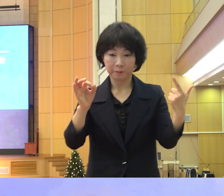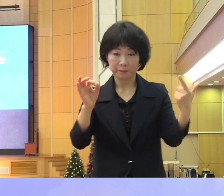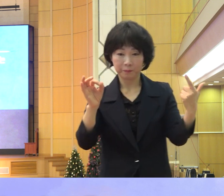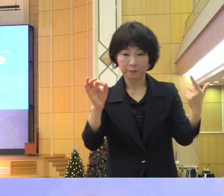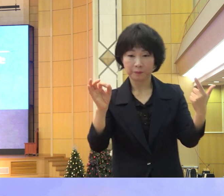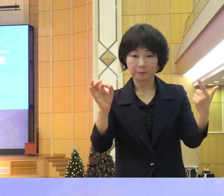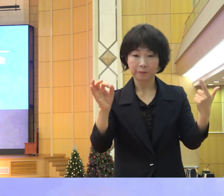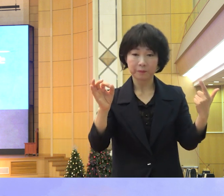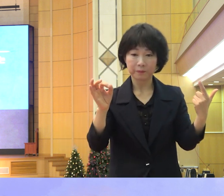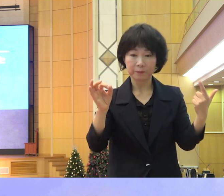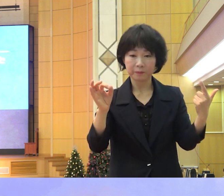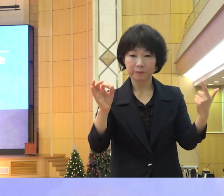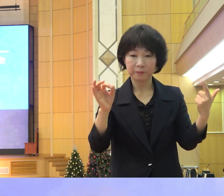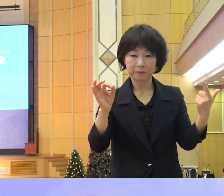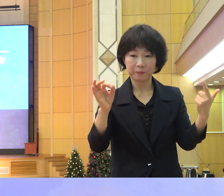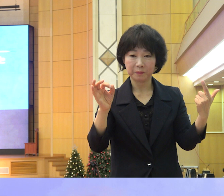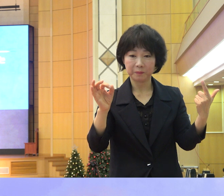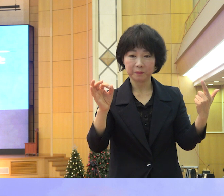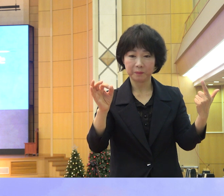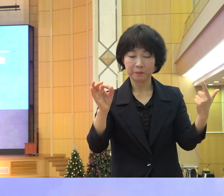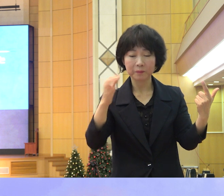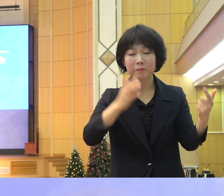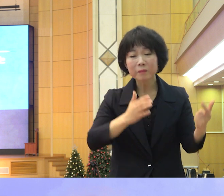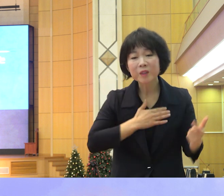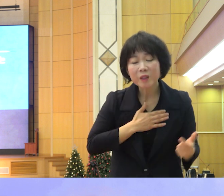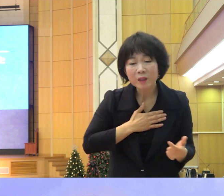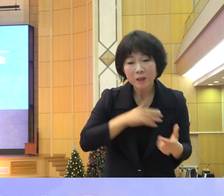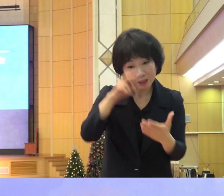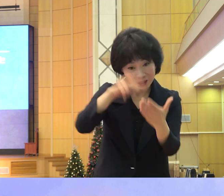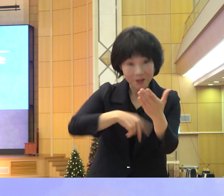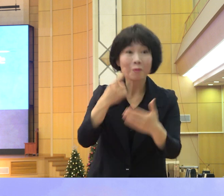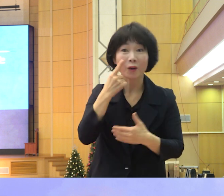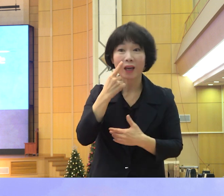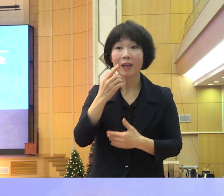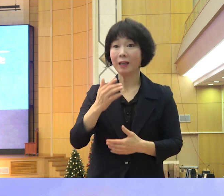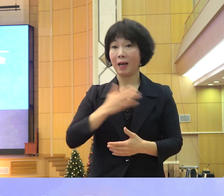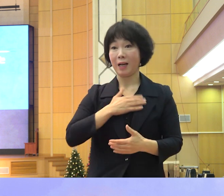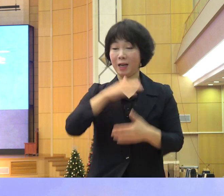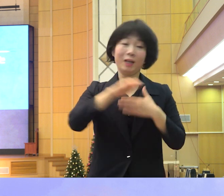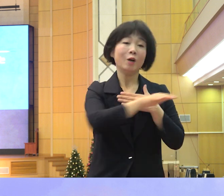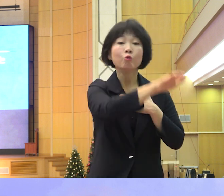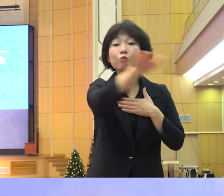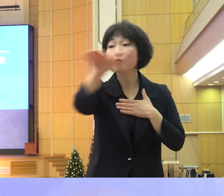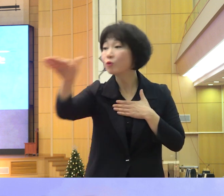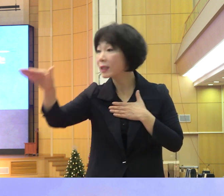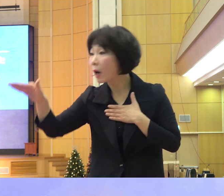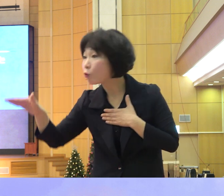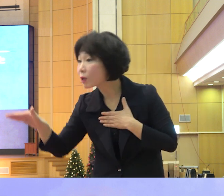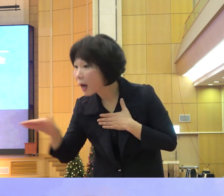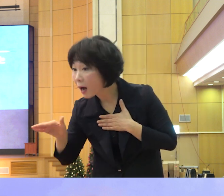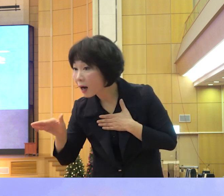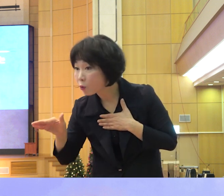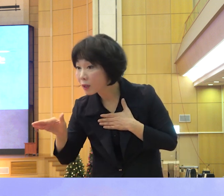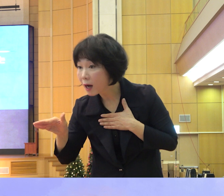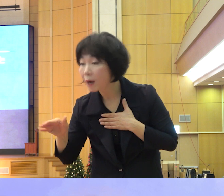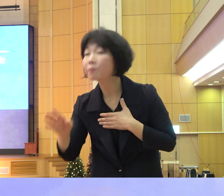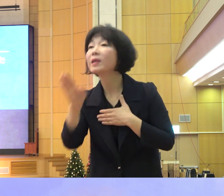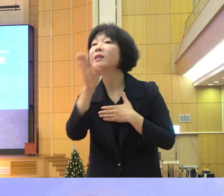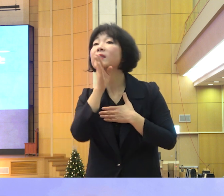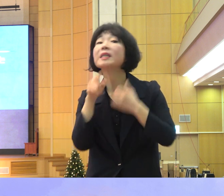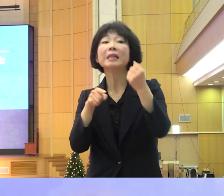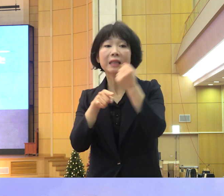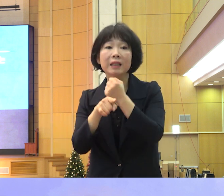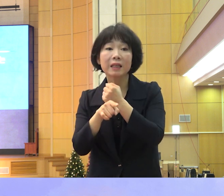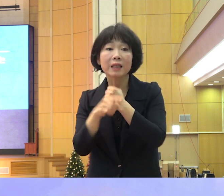363페이지 히브리서 10장 26절 우리가 진리를 아는 지식을, 이제 예수님이 진리라는